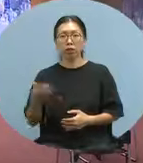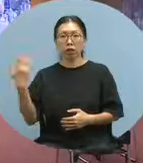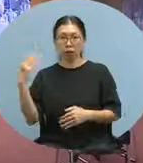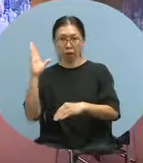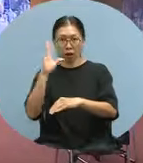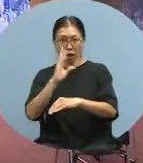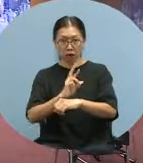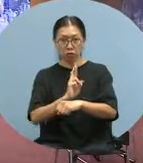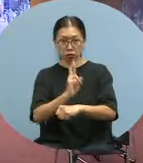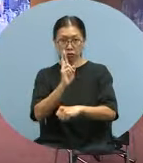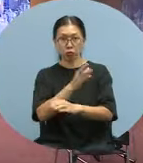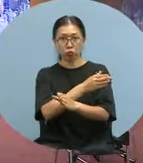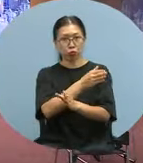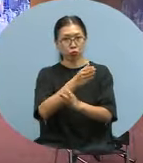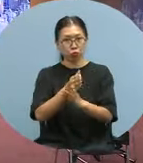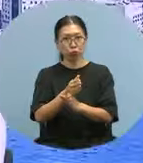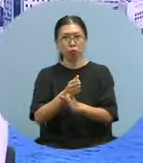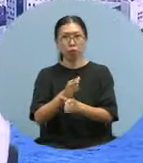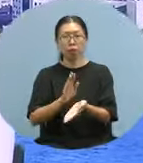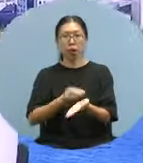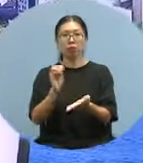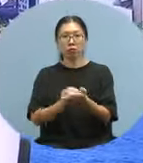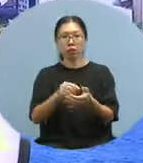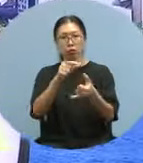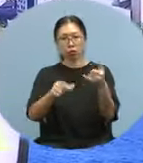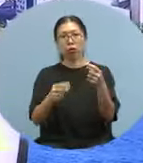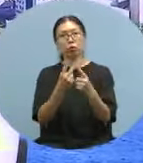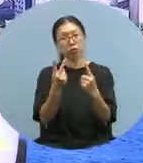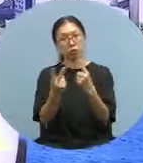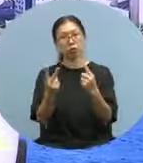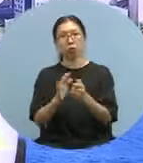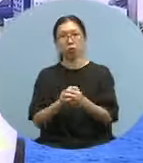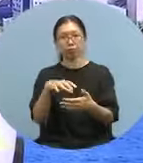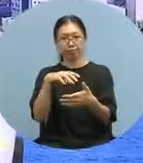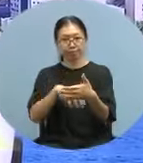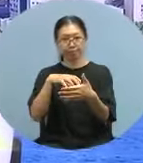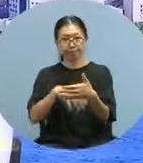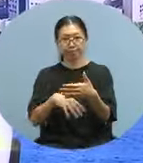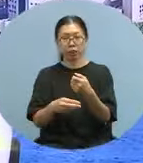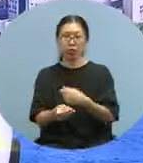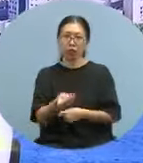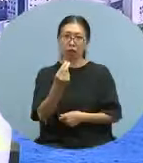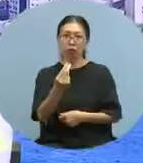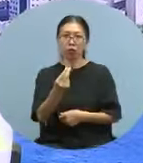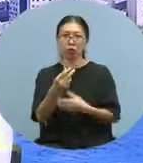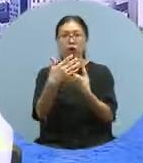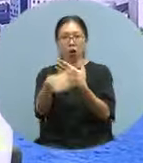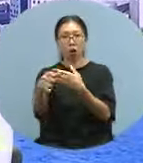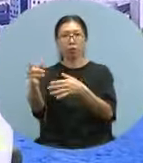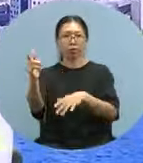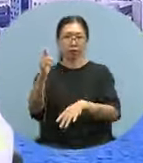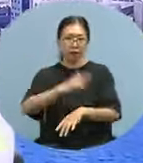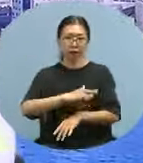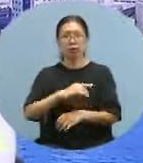今日去到昨晚凌晨，我哋就錄得12宗個案啦。喺嗰12宗個案入邊咧，就有7宗咧係